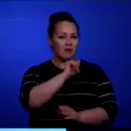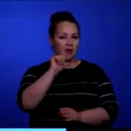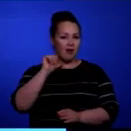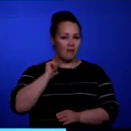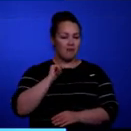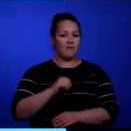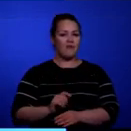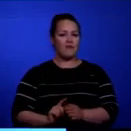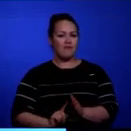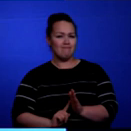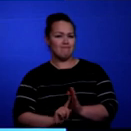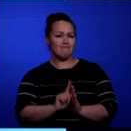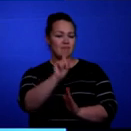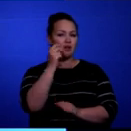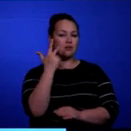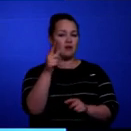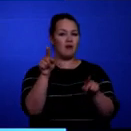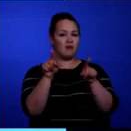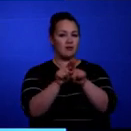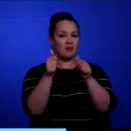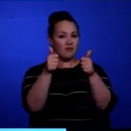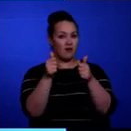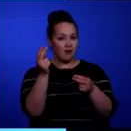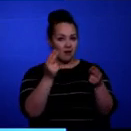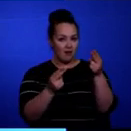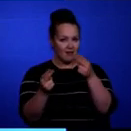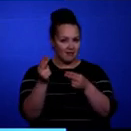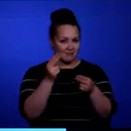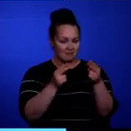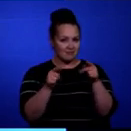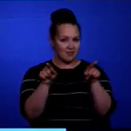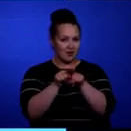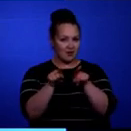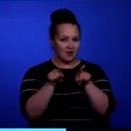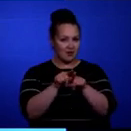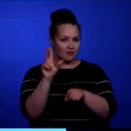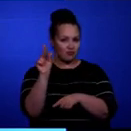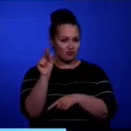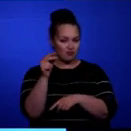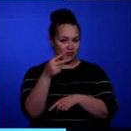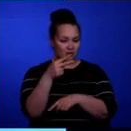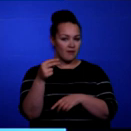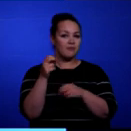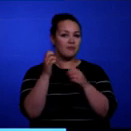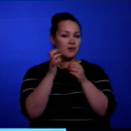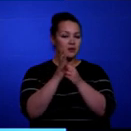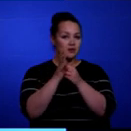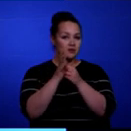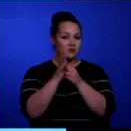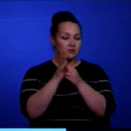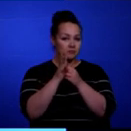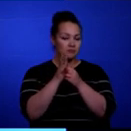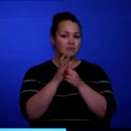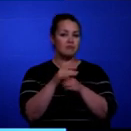если три одинаковых картинки обозначающие заметьте одинаковые числа равны 15 стало